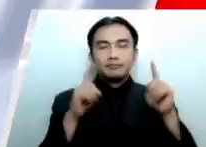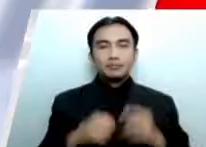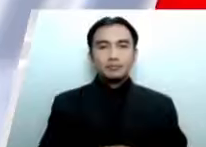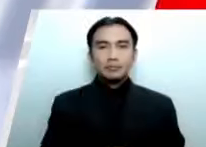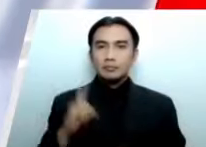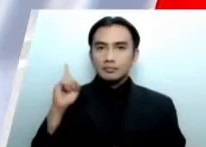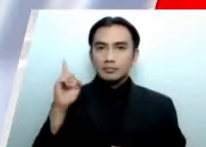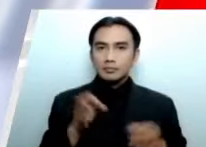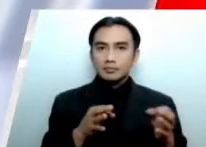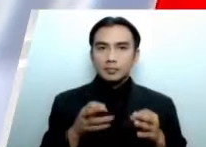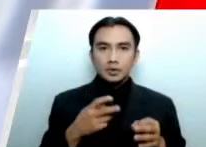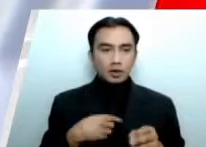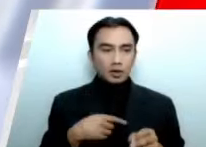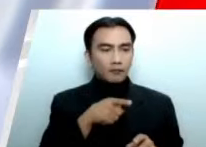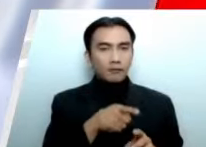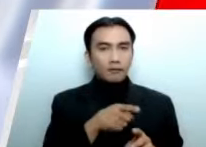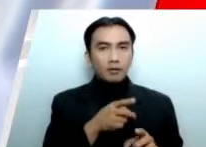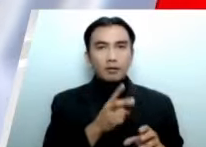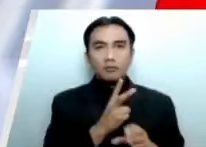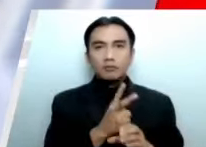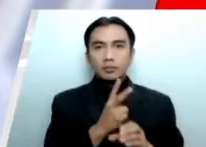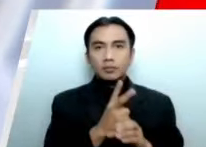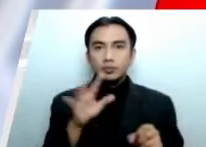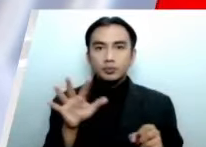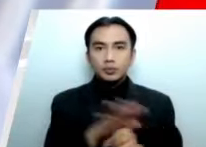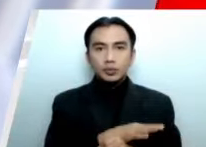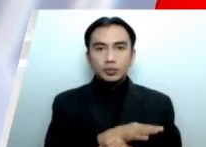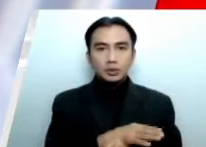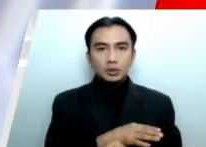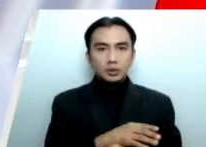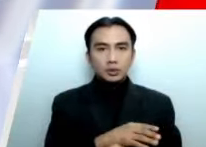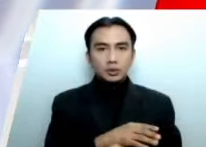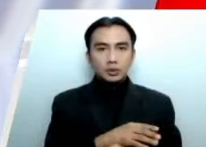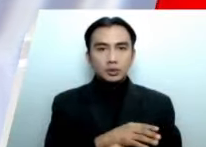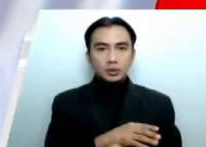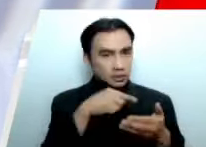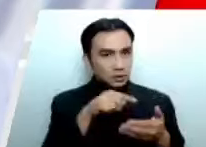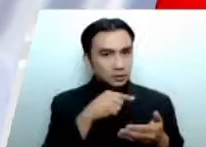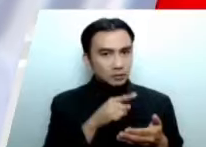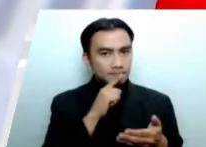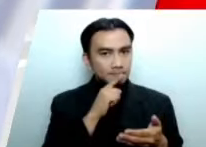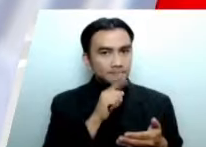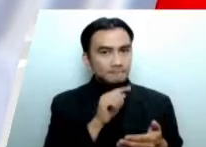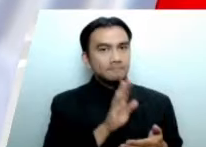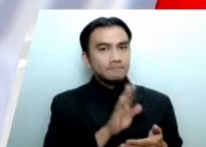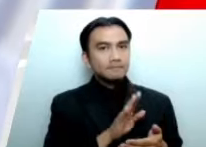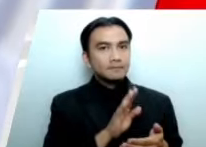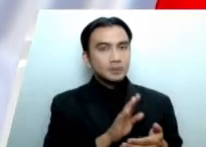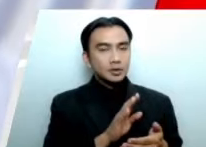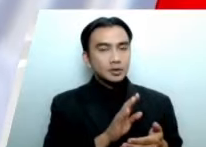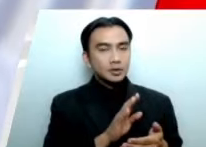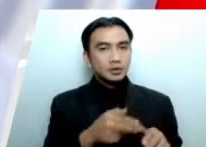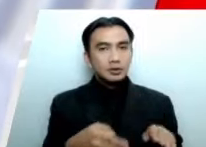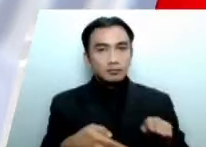puno, may indication na yung plaka ng sasakyan